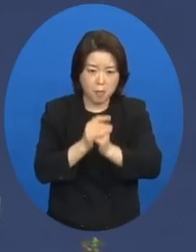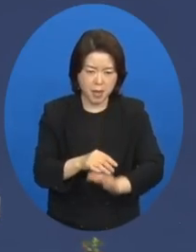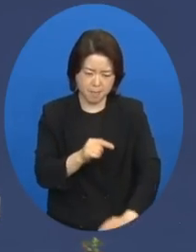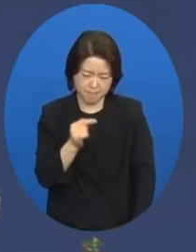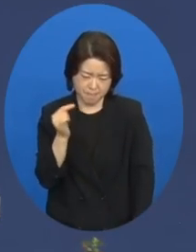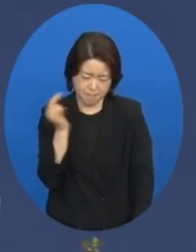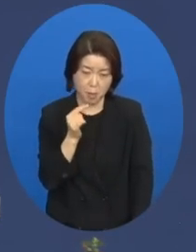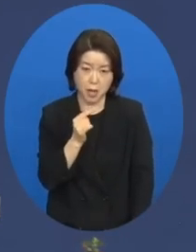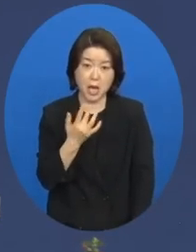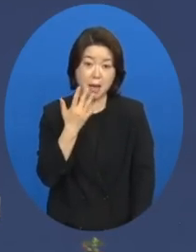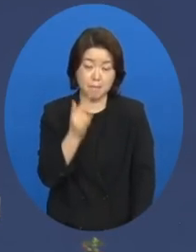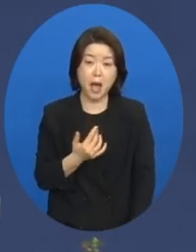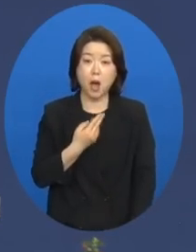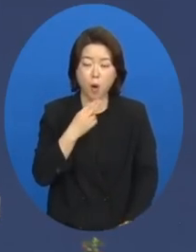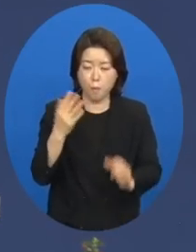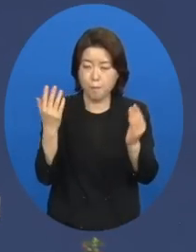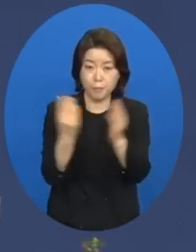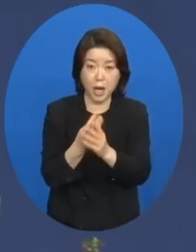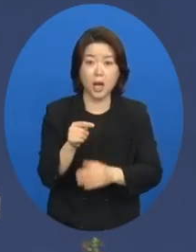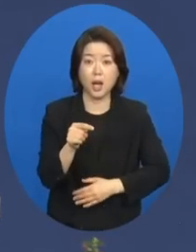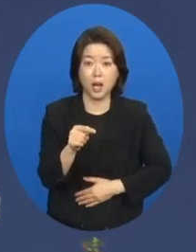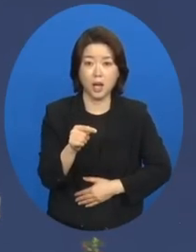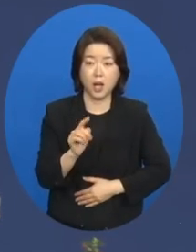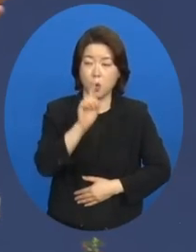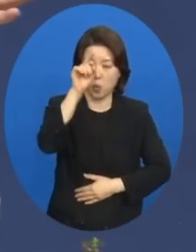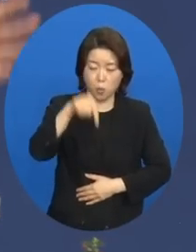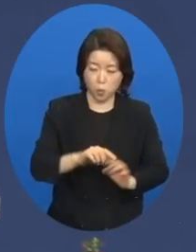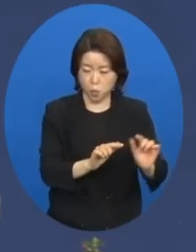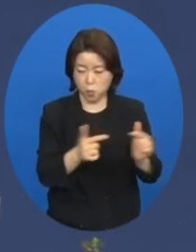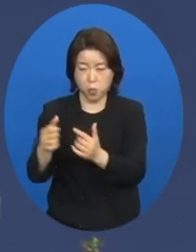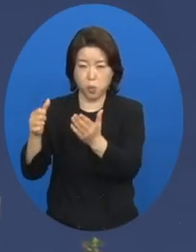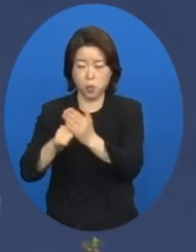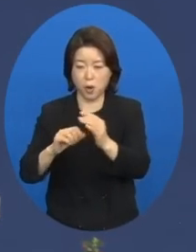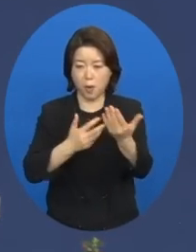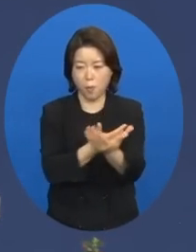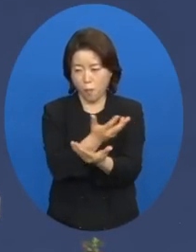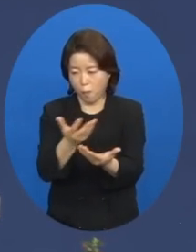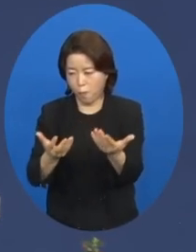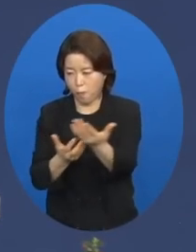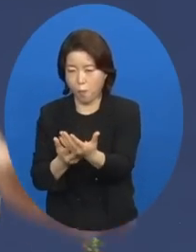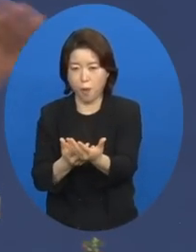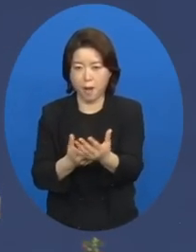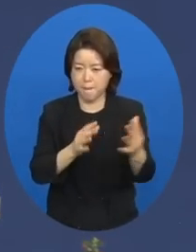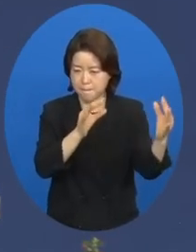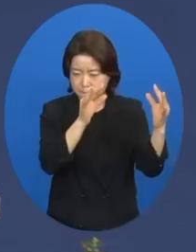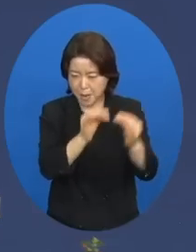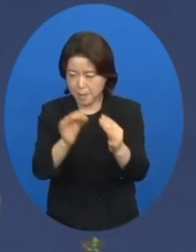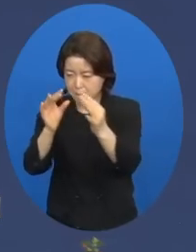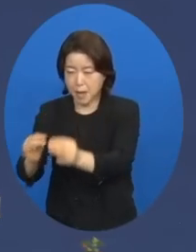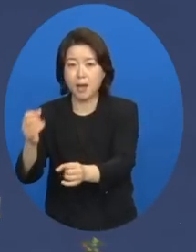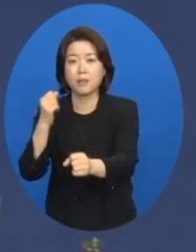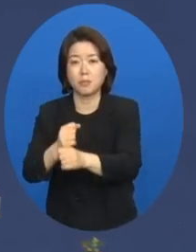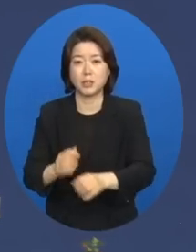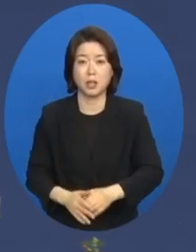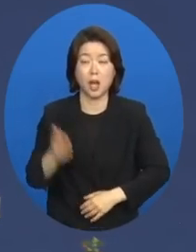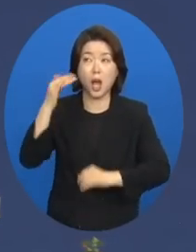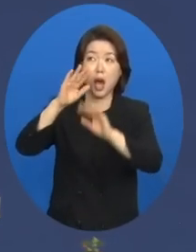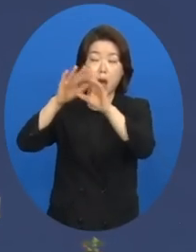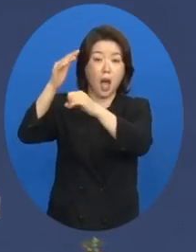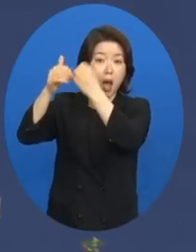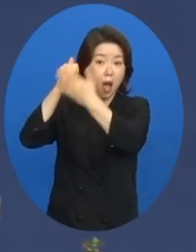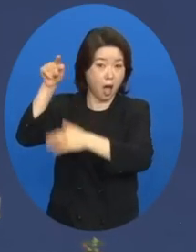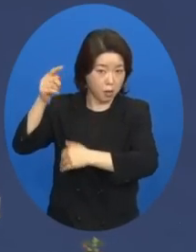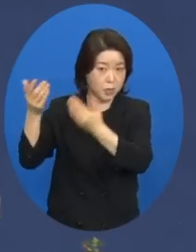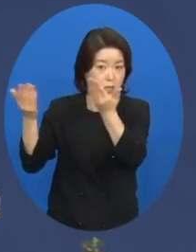빈틈없이 완벽하게 온 천지 만물을 조화롭게 지으셨는데 하나님께서 하늘이 하나님의 그 하신